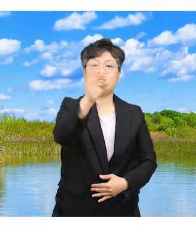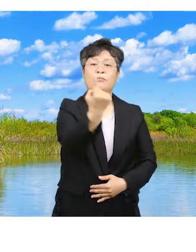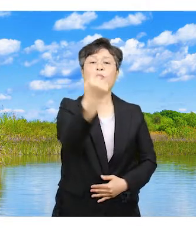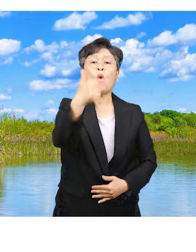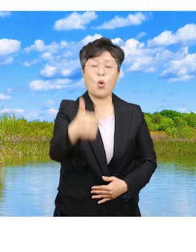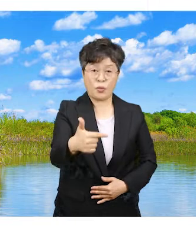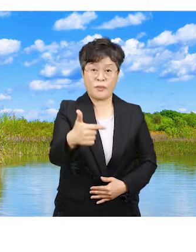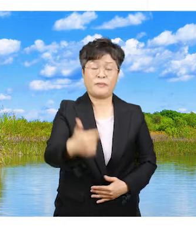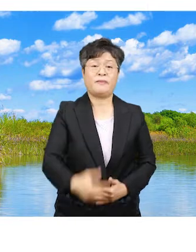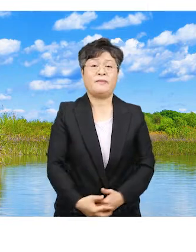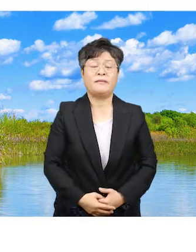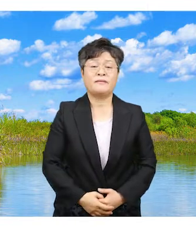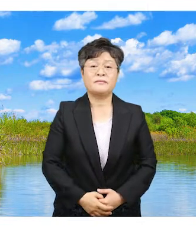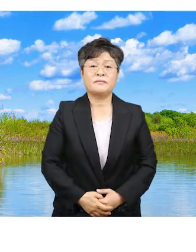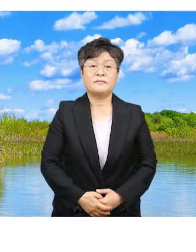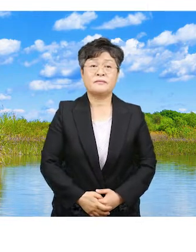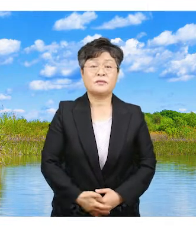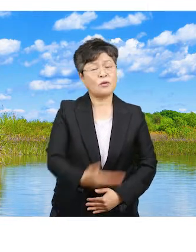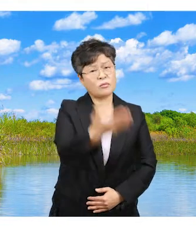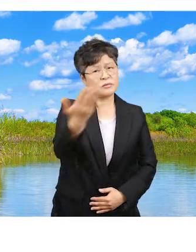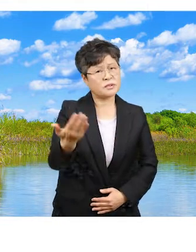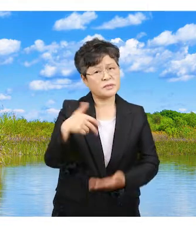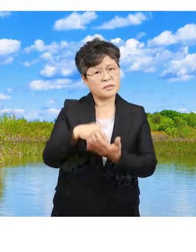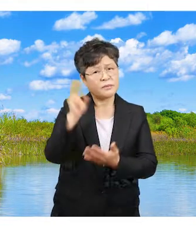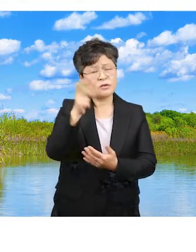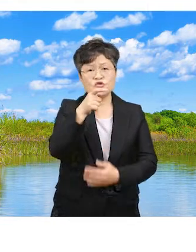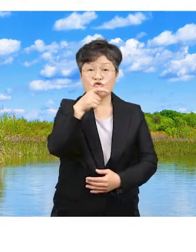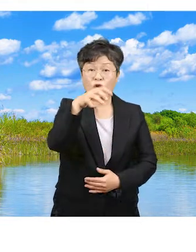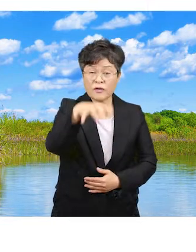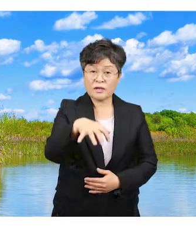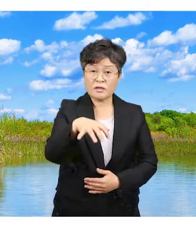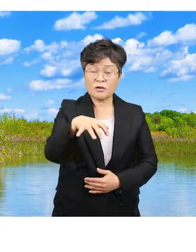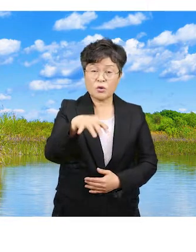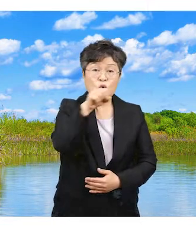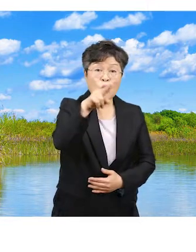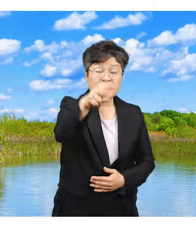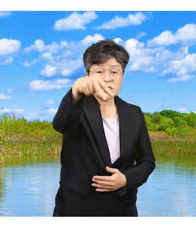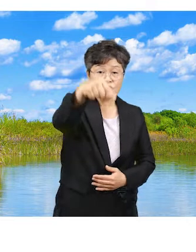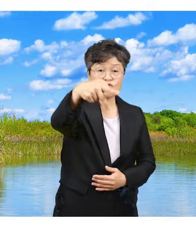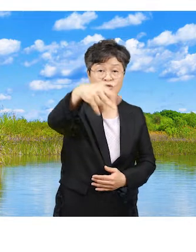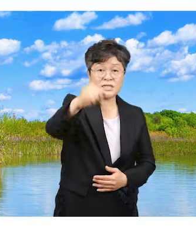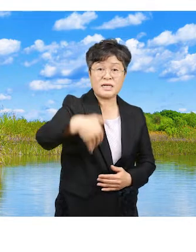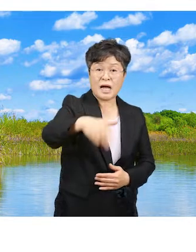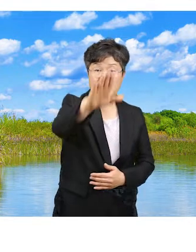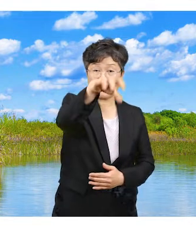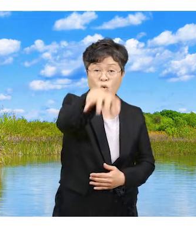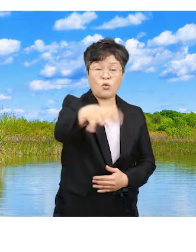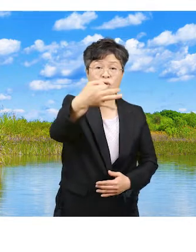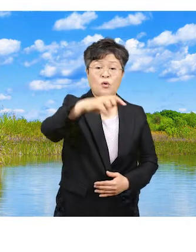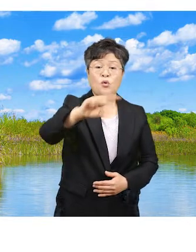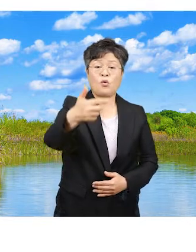심원 선생님입니다. 여러분들 그 수원에서 용인 수지로 나가는 길에 바로